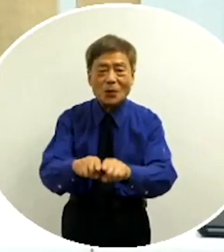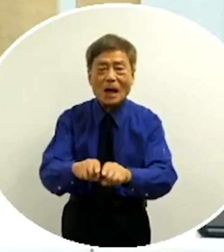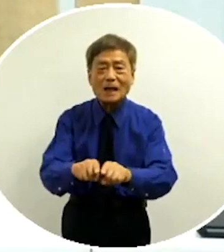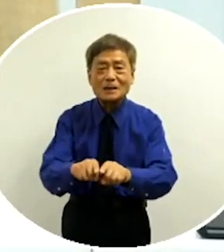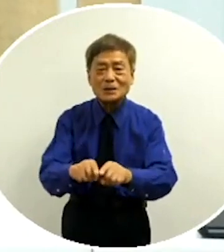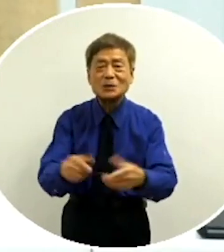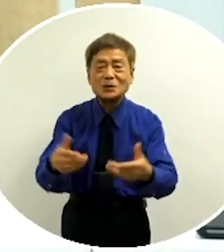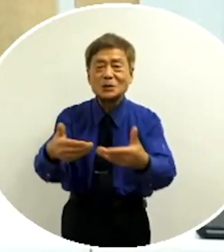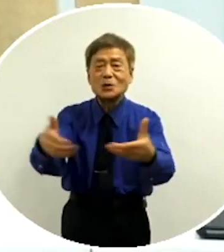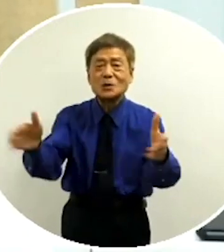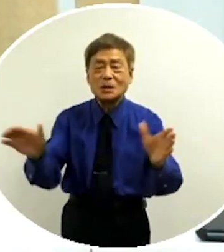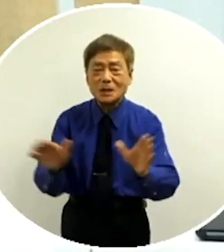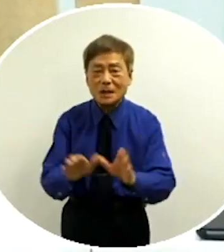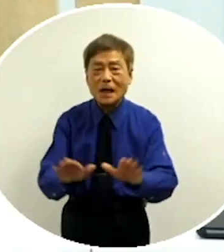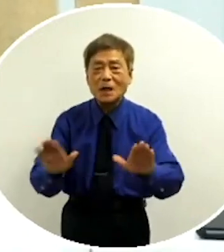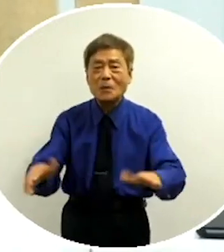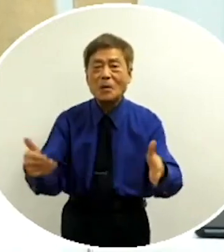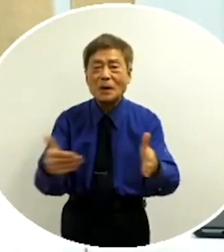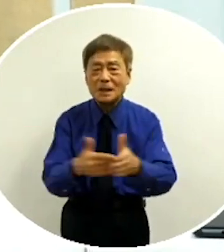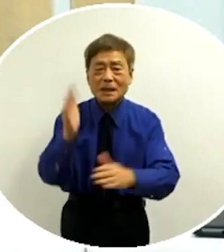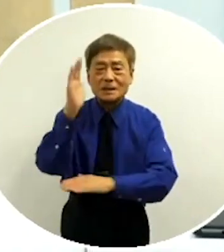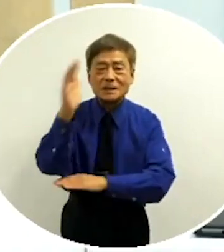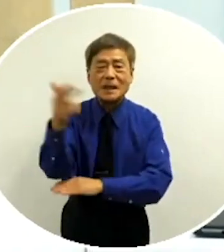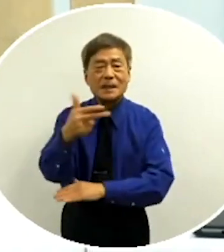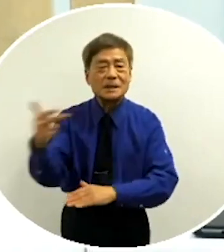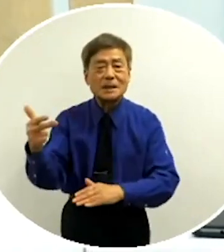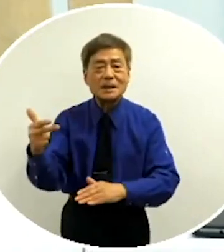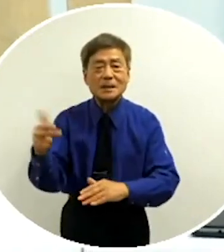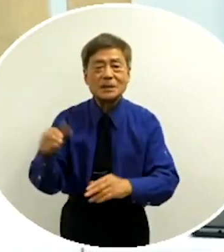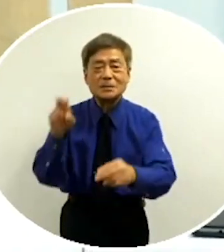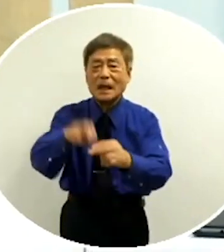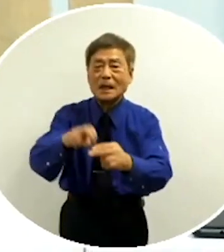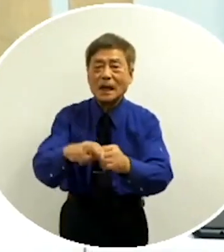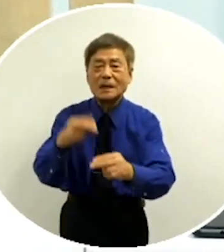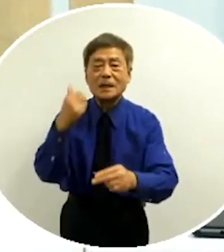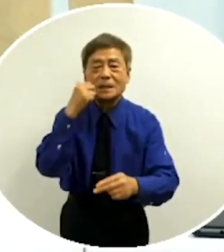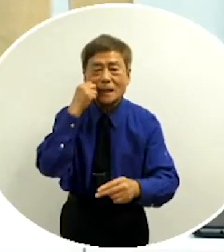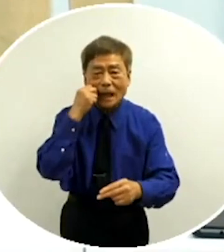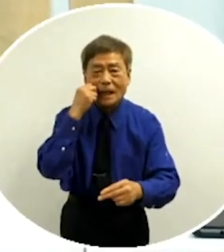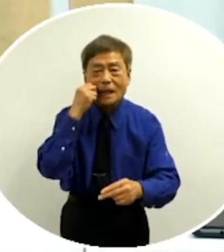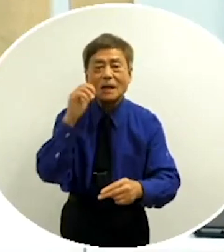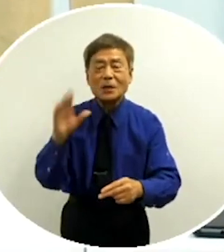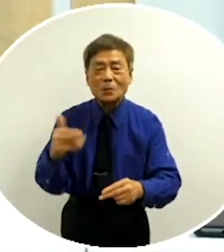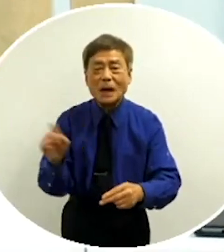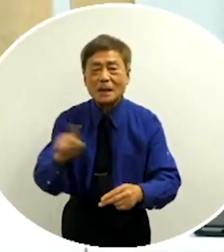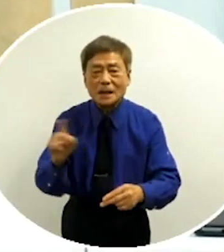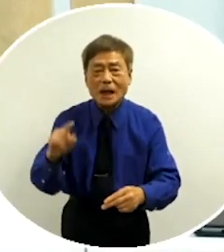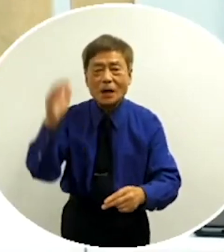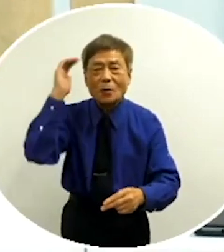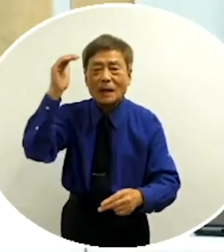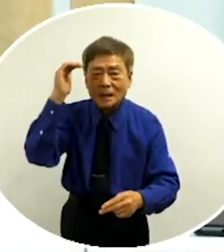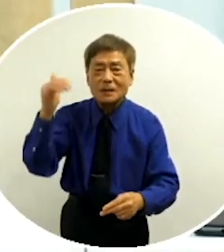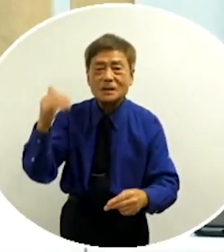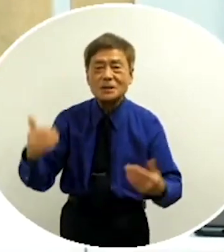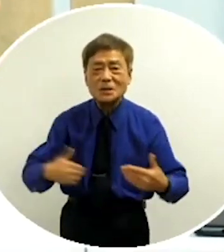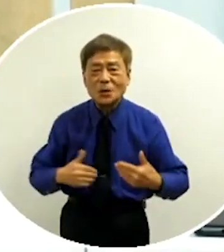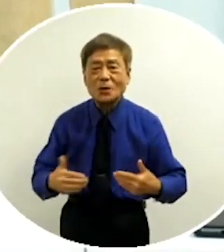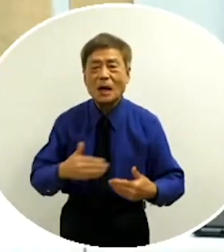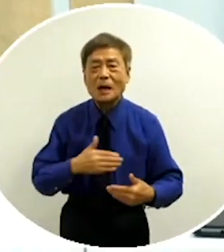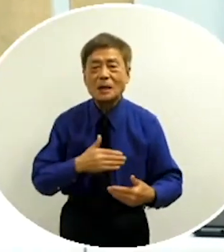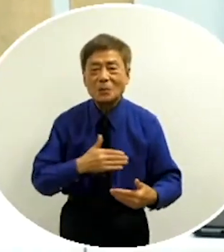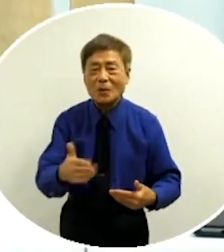と思ってもできなかった人何かちょっと問題意識を持ったときにどこに行ったらいいのかわからない方に対して